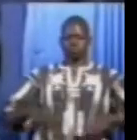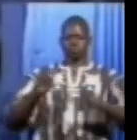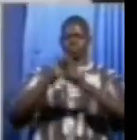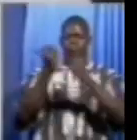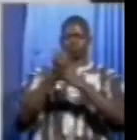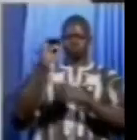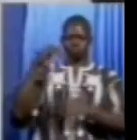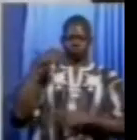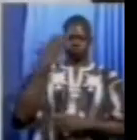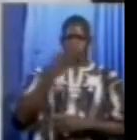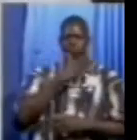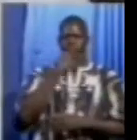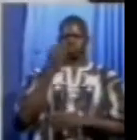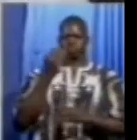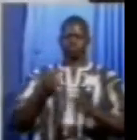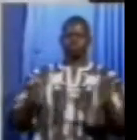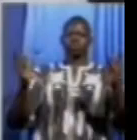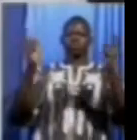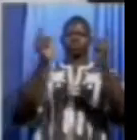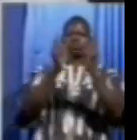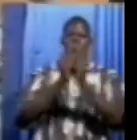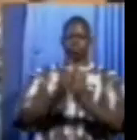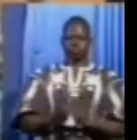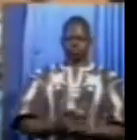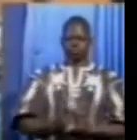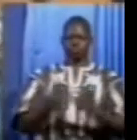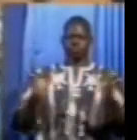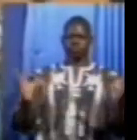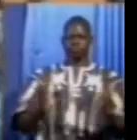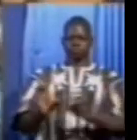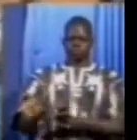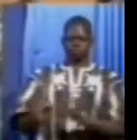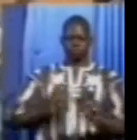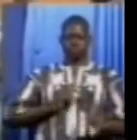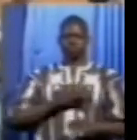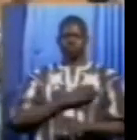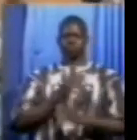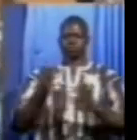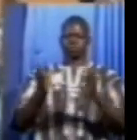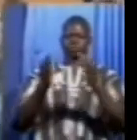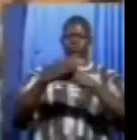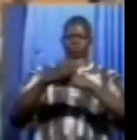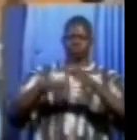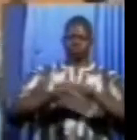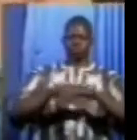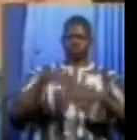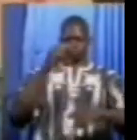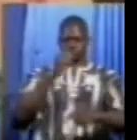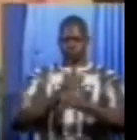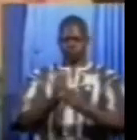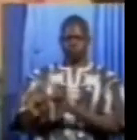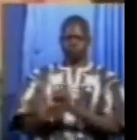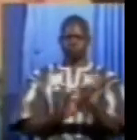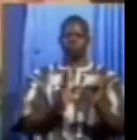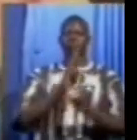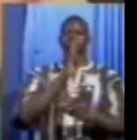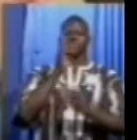meilleurs. À ce meeting, une mention spéciale a été faite aux membres du bureau sortant pour le travail abattu. Aussi ont-ils été